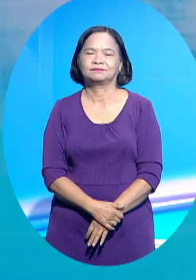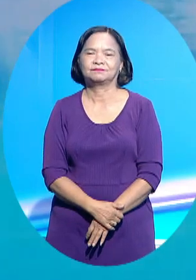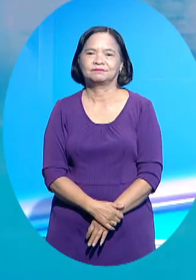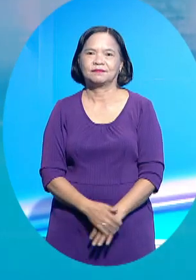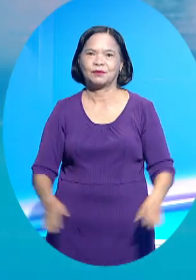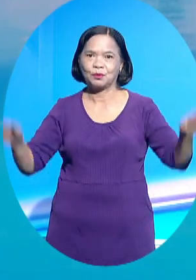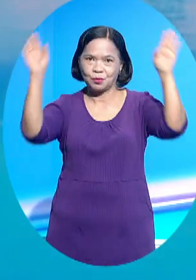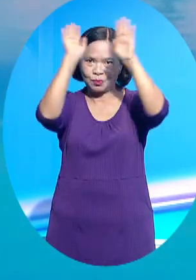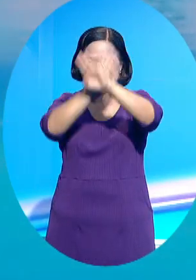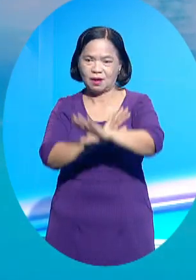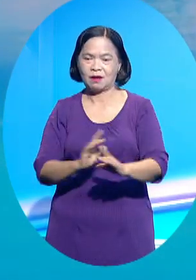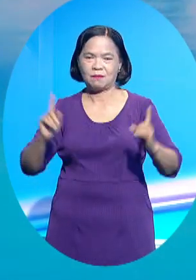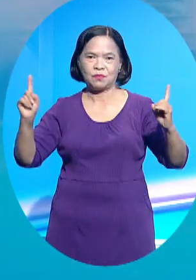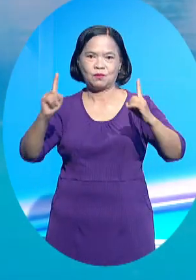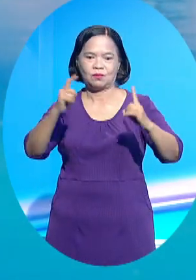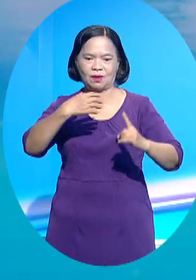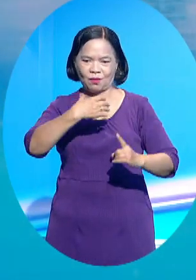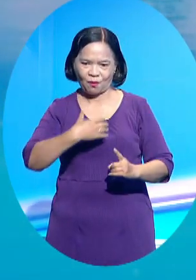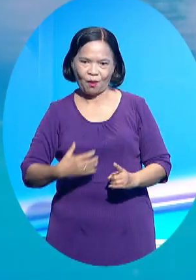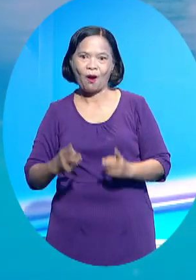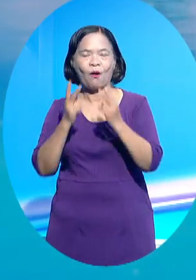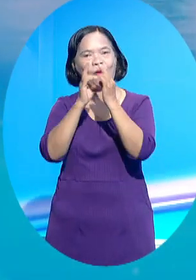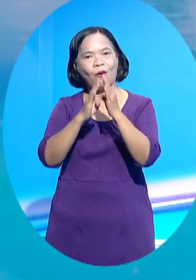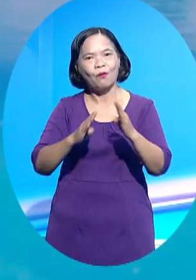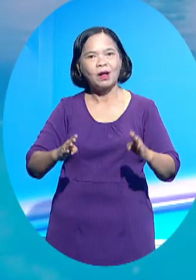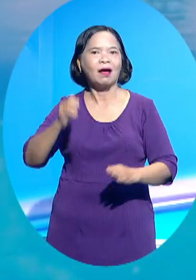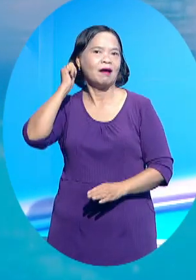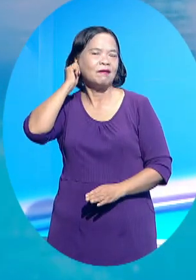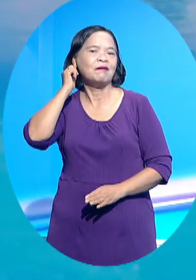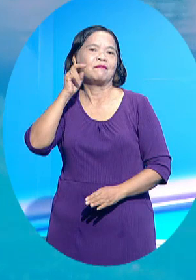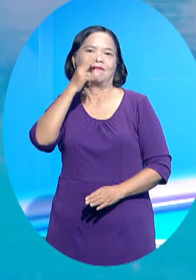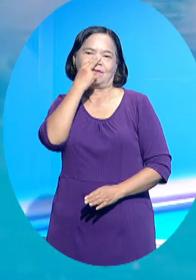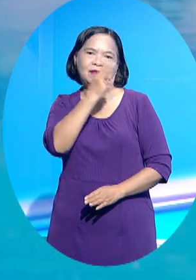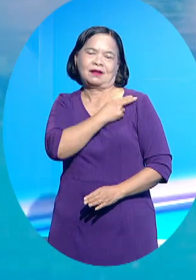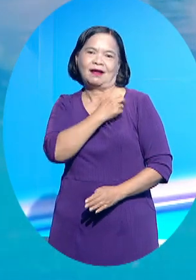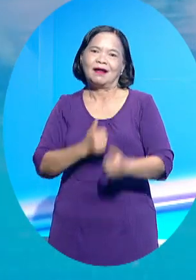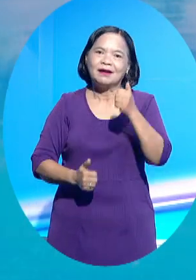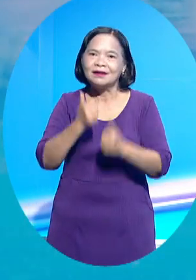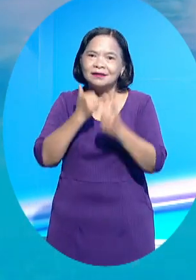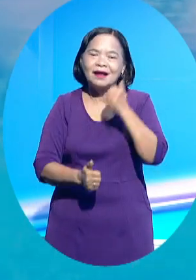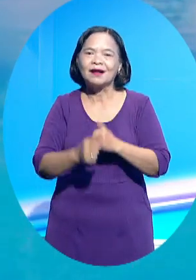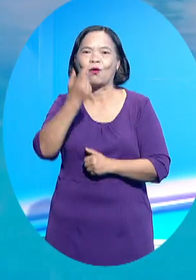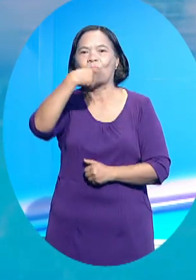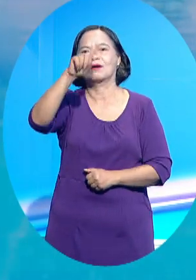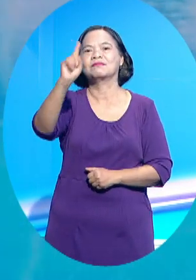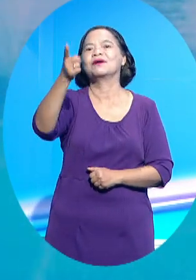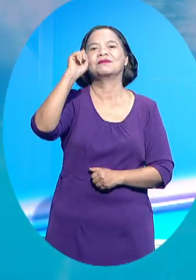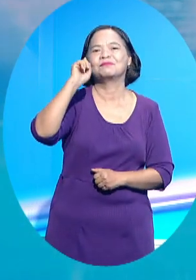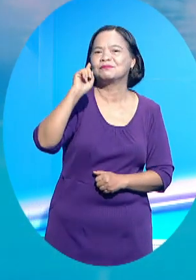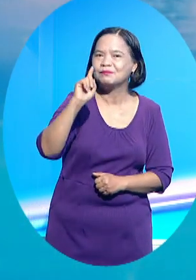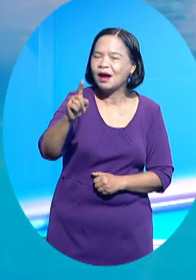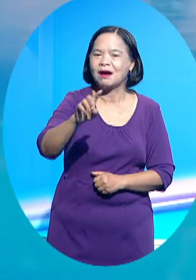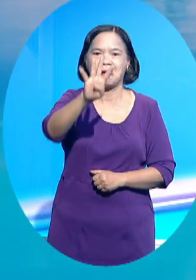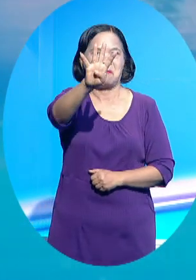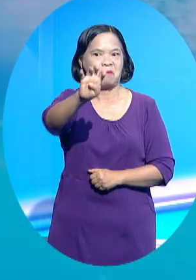đêm chung kết hoa hậu hoa bên Việt Nam 2023 miss grand Vietnam diễn ra tại nhà thi đấu Phú Thọ Quận 11 thành phố Hồ Chí Minh với